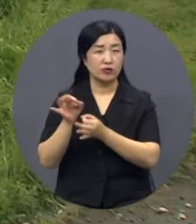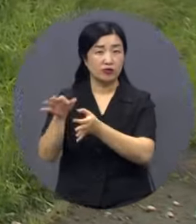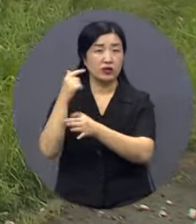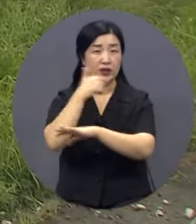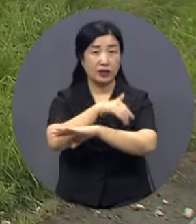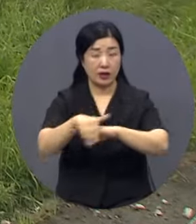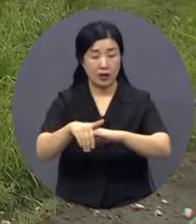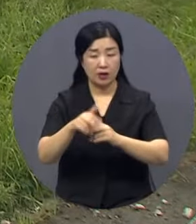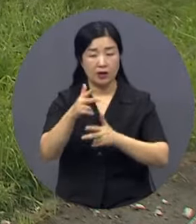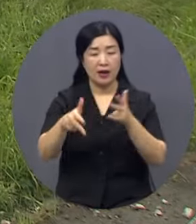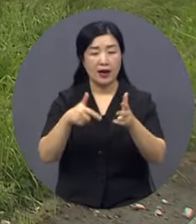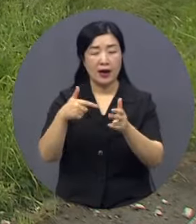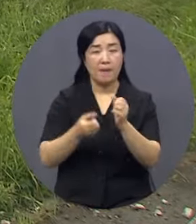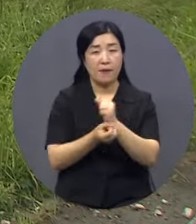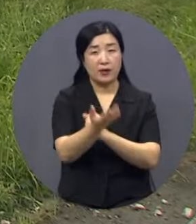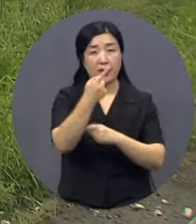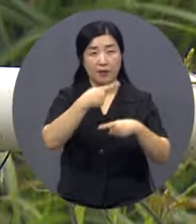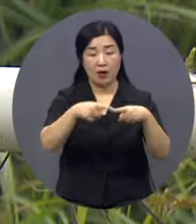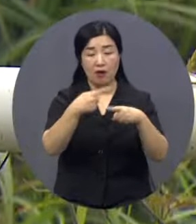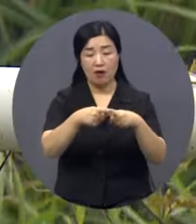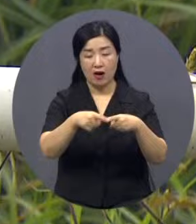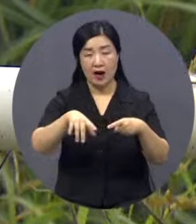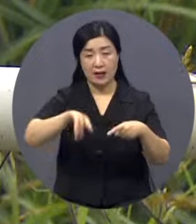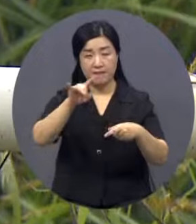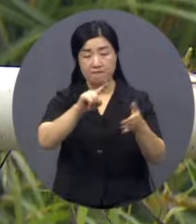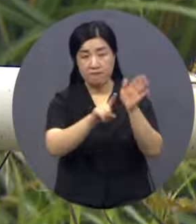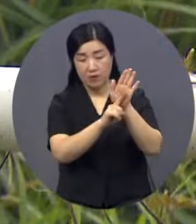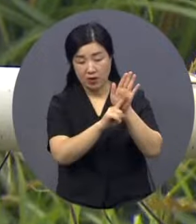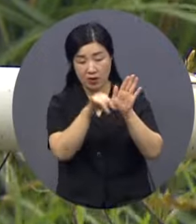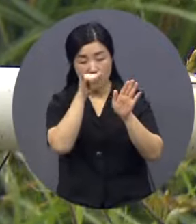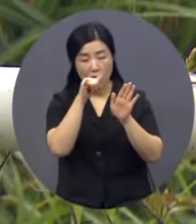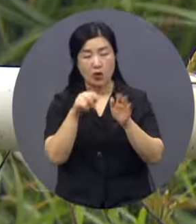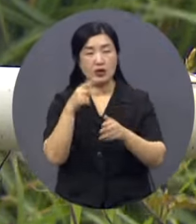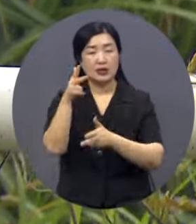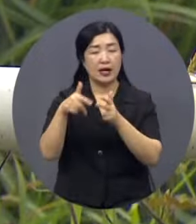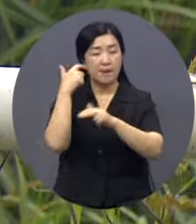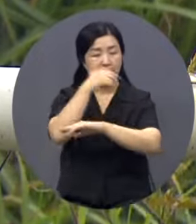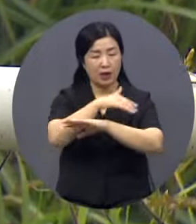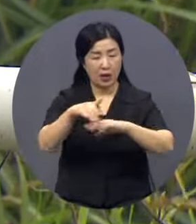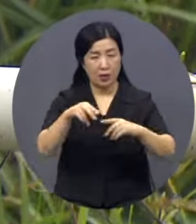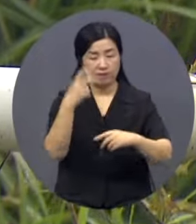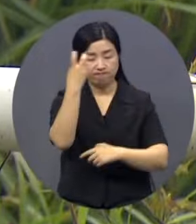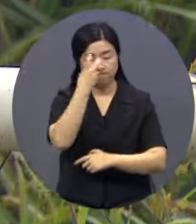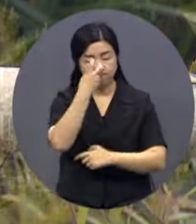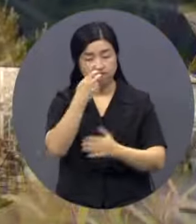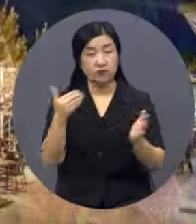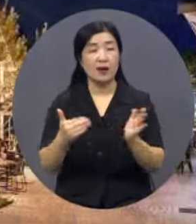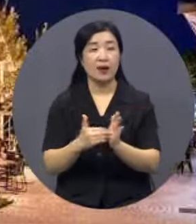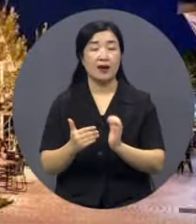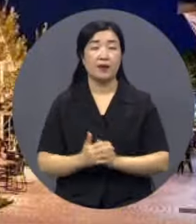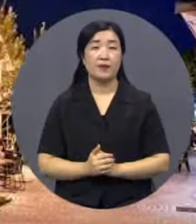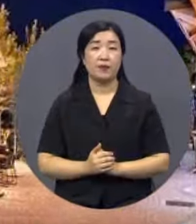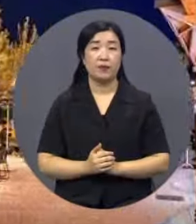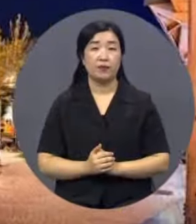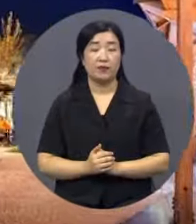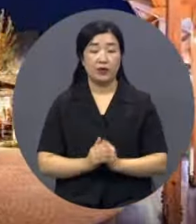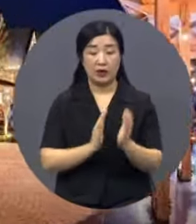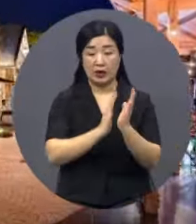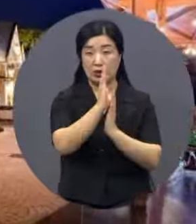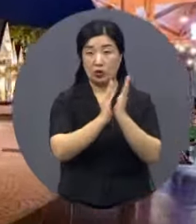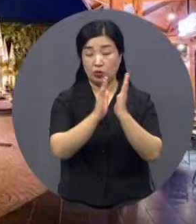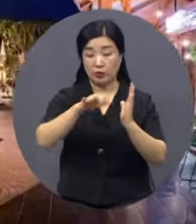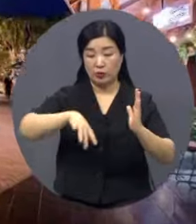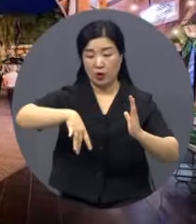작성한 전략 환경 영향 평가서 초안에 제시된 사업 계획을 분석해 봤습니다 숲을 주제로